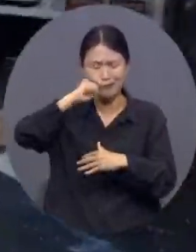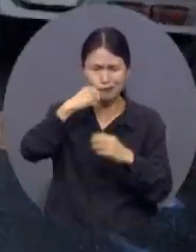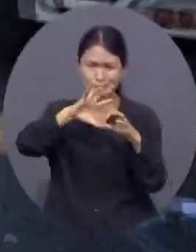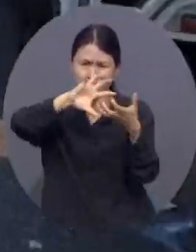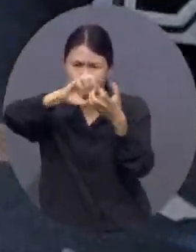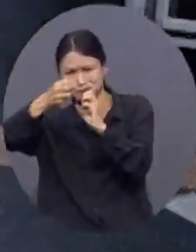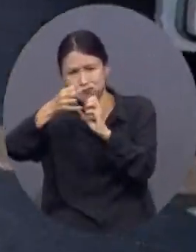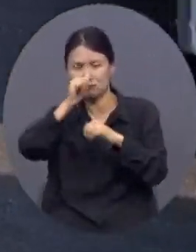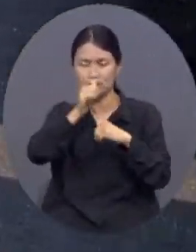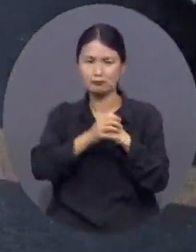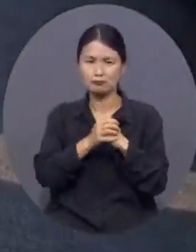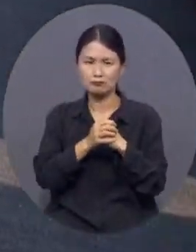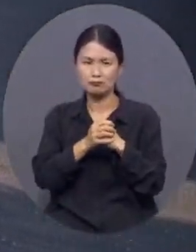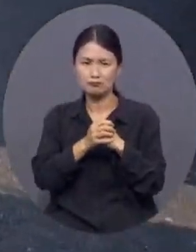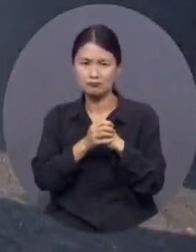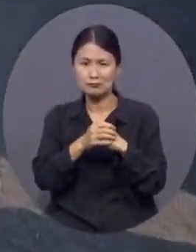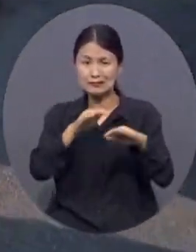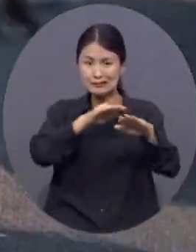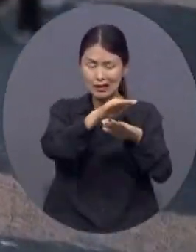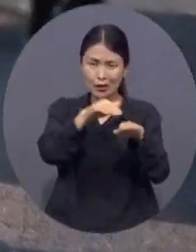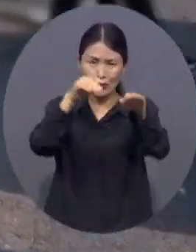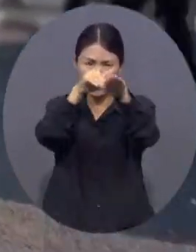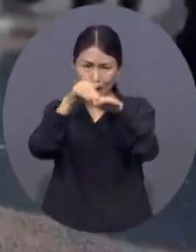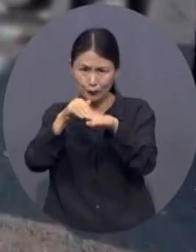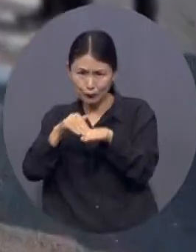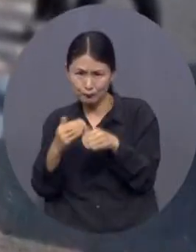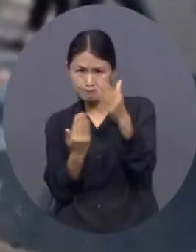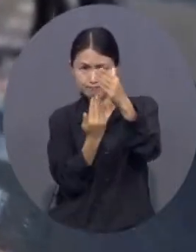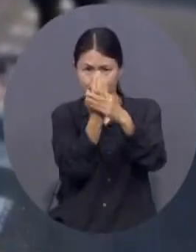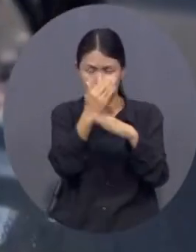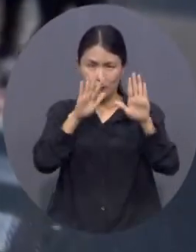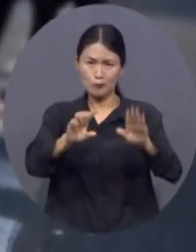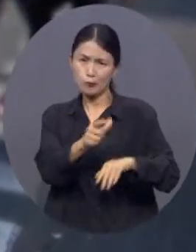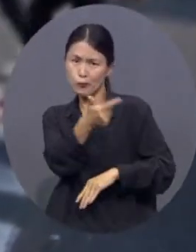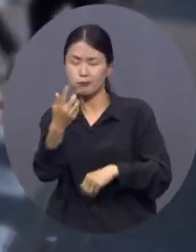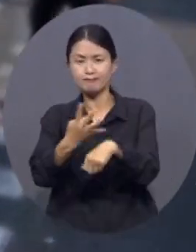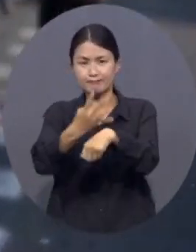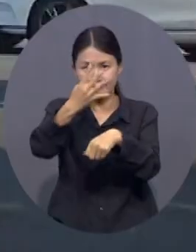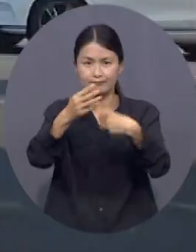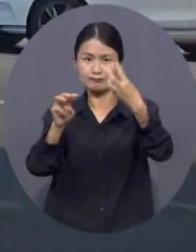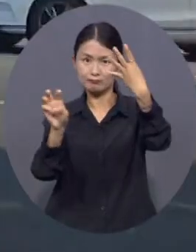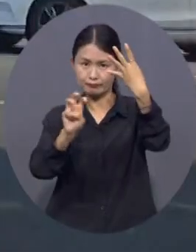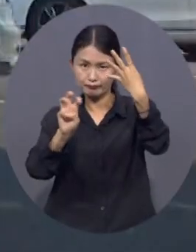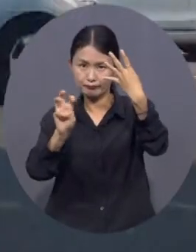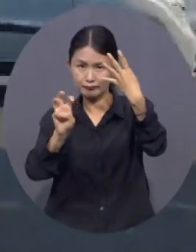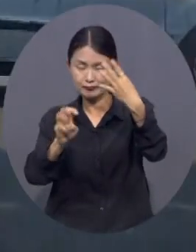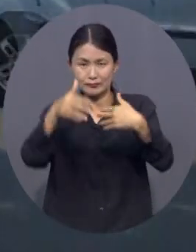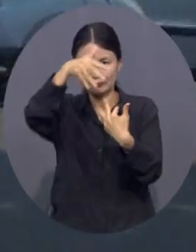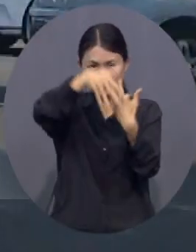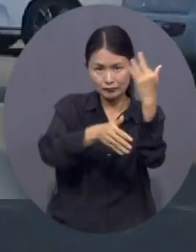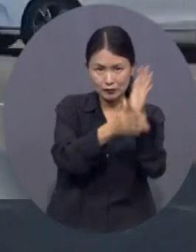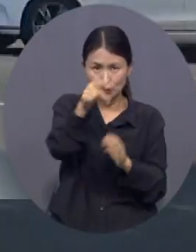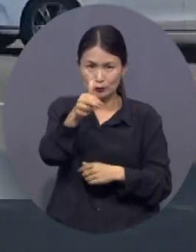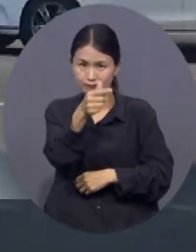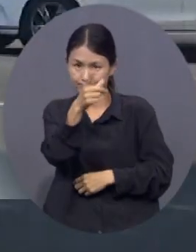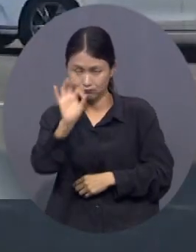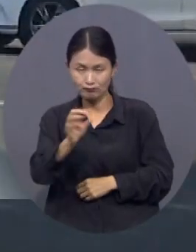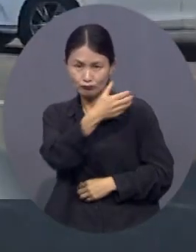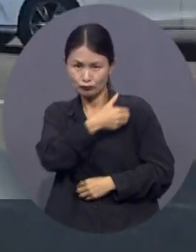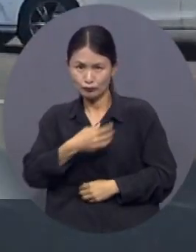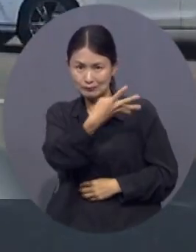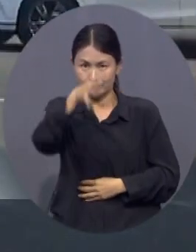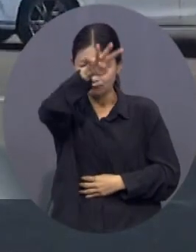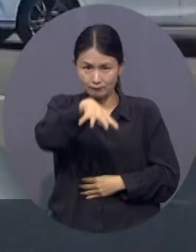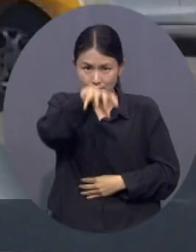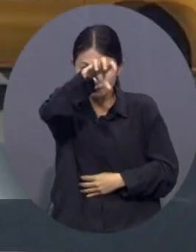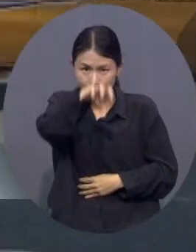정도로 찌그러졌습니다. 차량 연쇄 충돌 사고가 난건 오늘 오후 4시 반쯤. 서귀포시 동홍동 주민센터